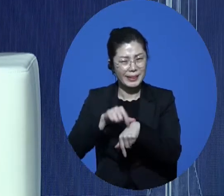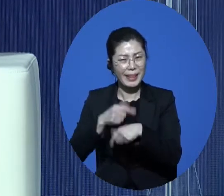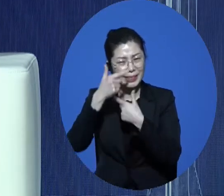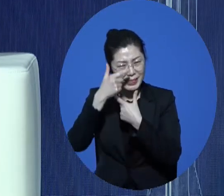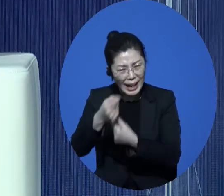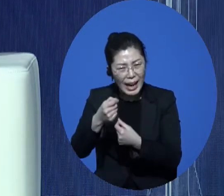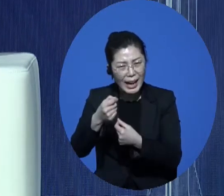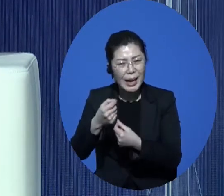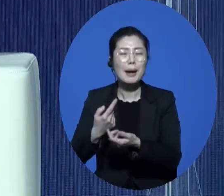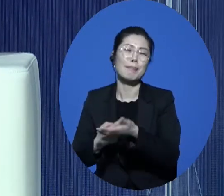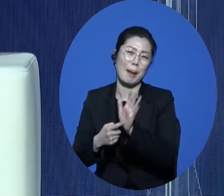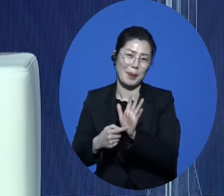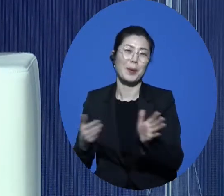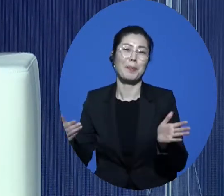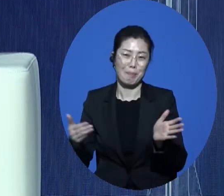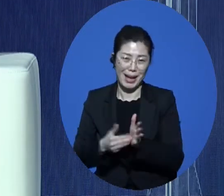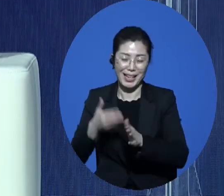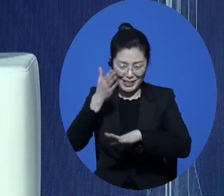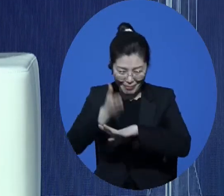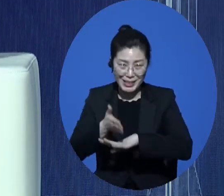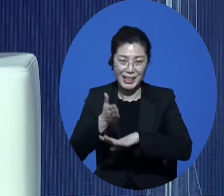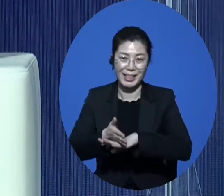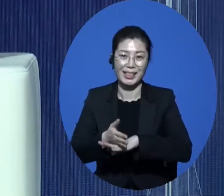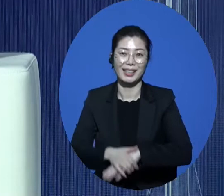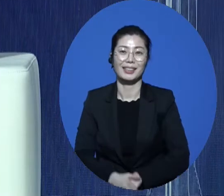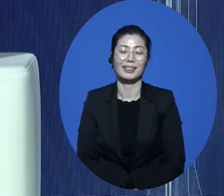맞춰서 잘 발표해 주셔서 감사합니다.